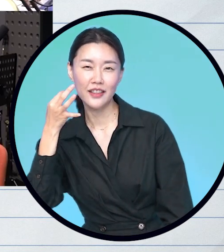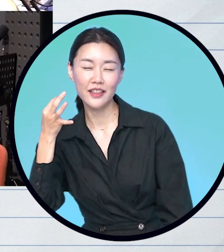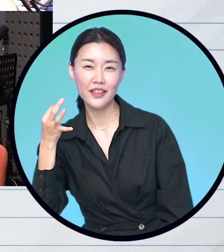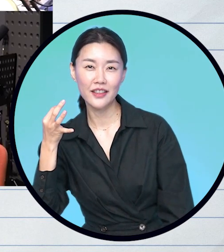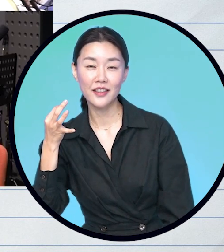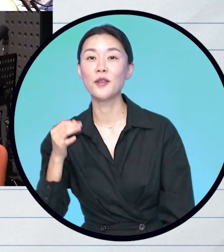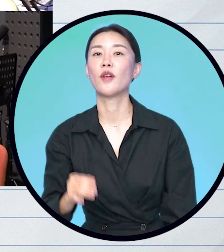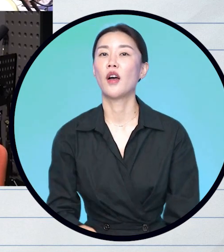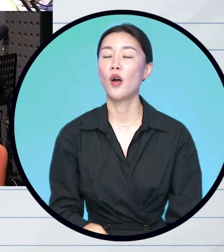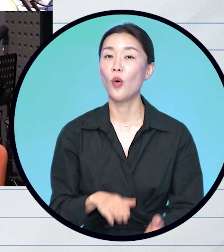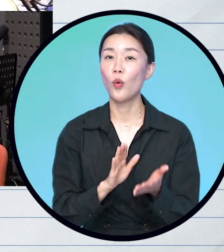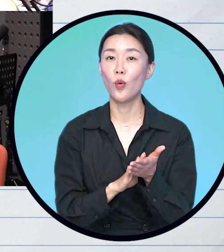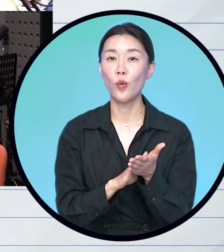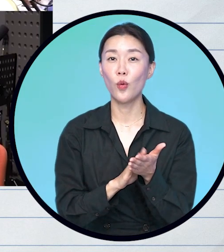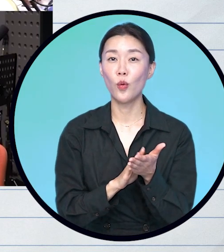와,